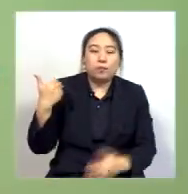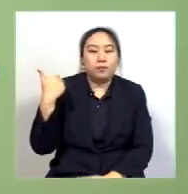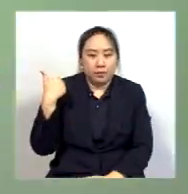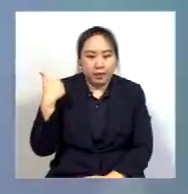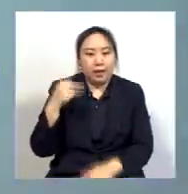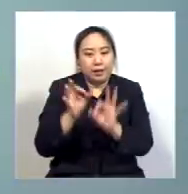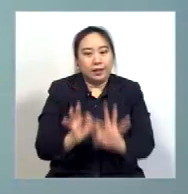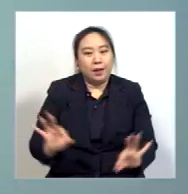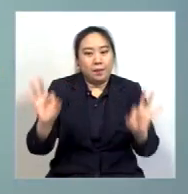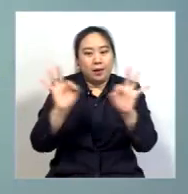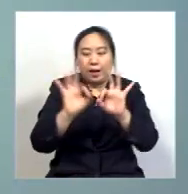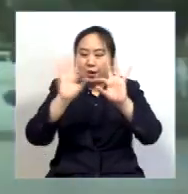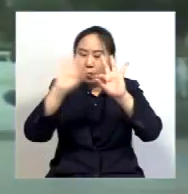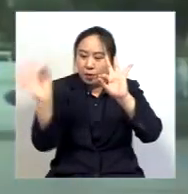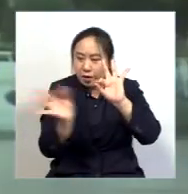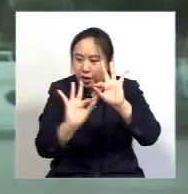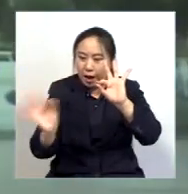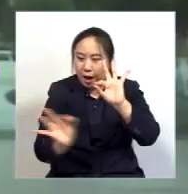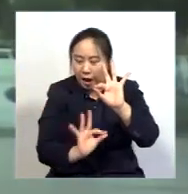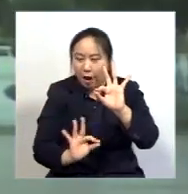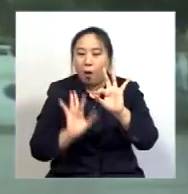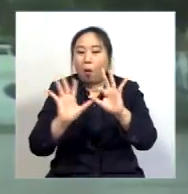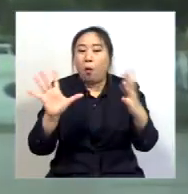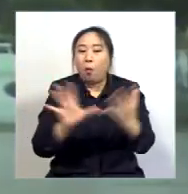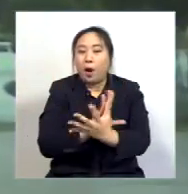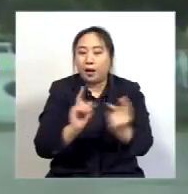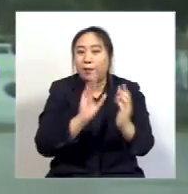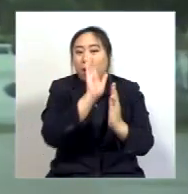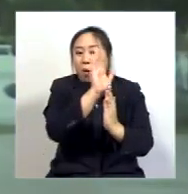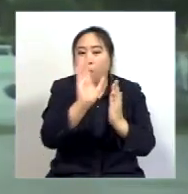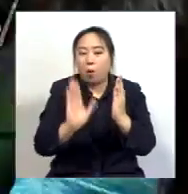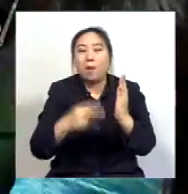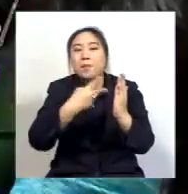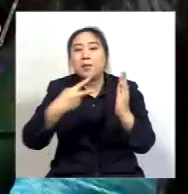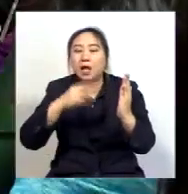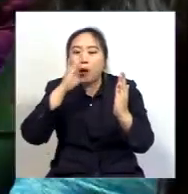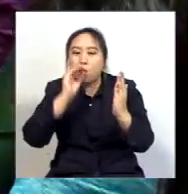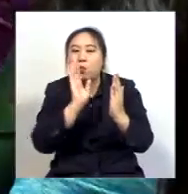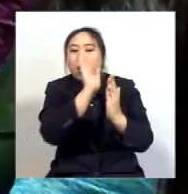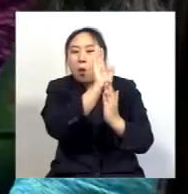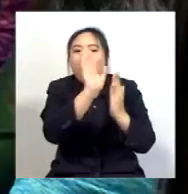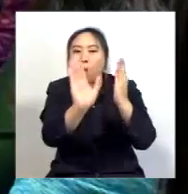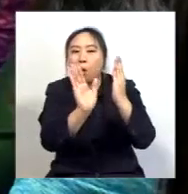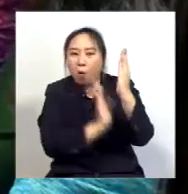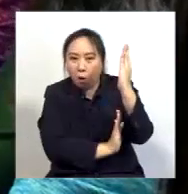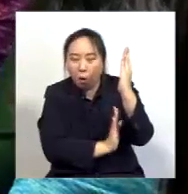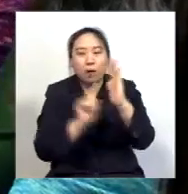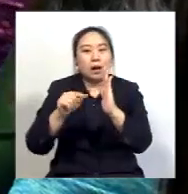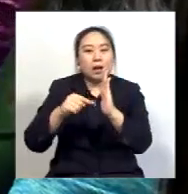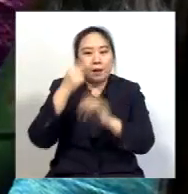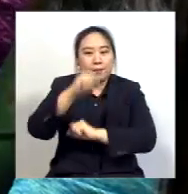เน้นนำเสนอเนื้อหาเกี่ยวกับท้องถิ่นแล้วก็เป็นภาษาถิ่นในแต่ละภูมิภาคนะคะเริ่มทดลองมาตั้งแ